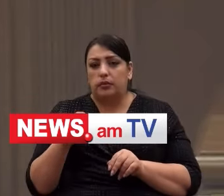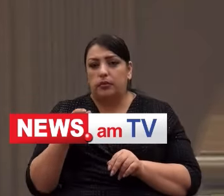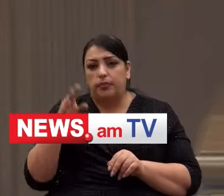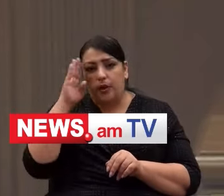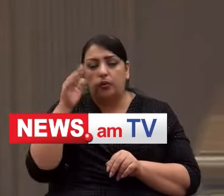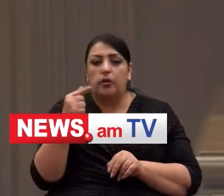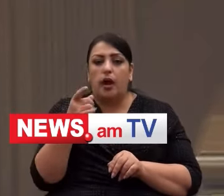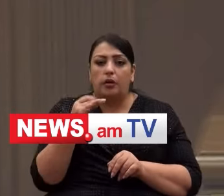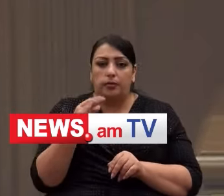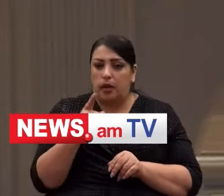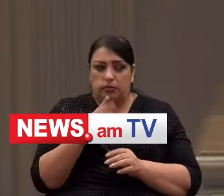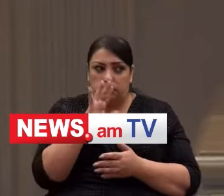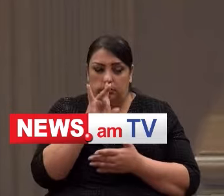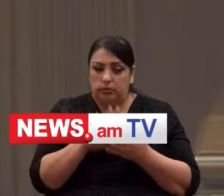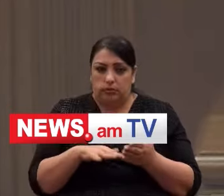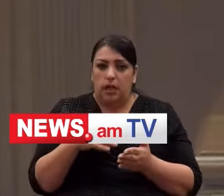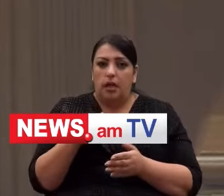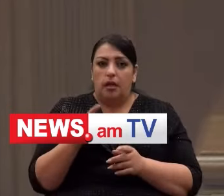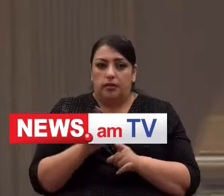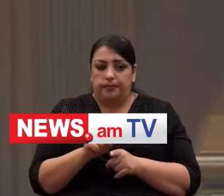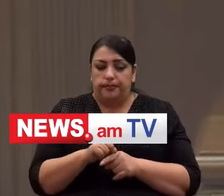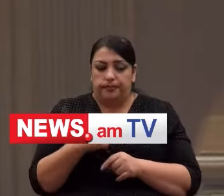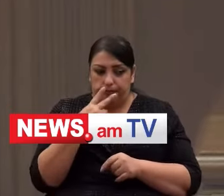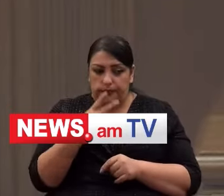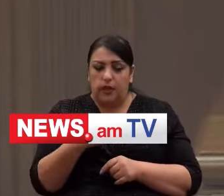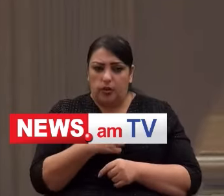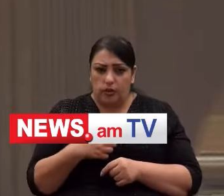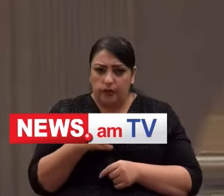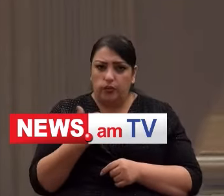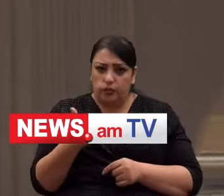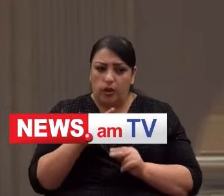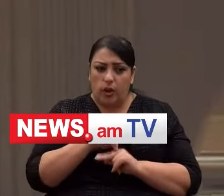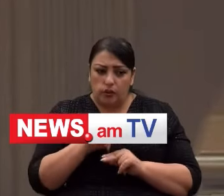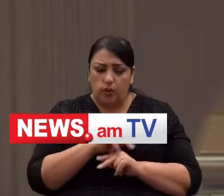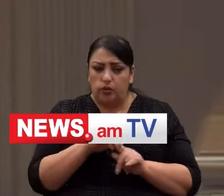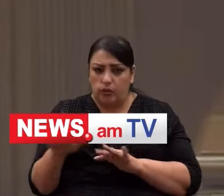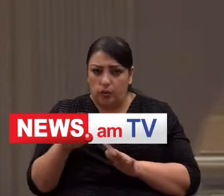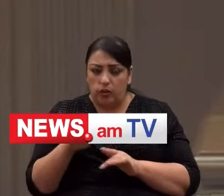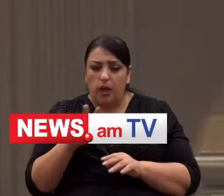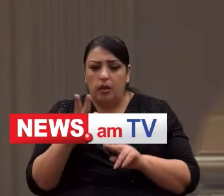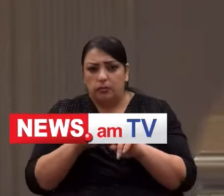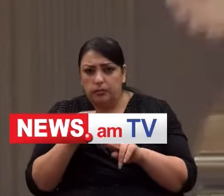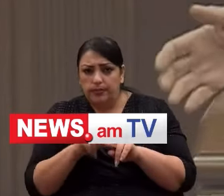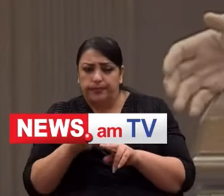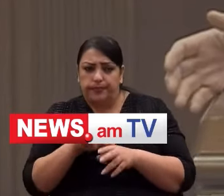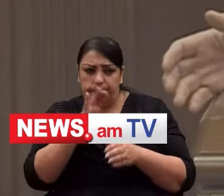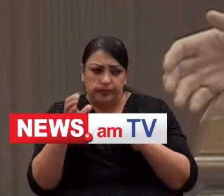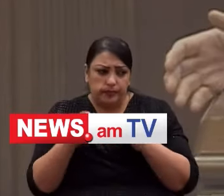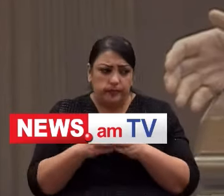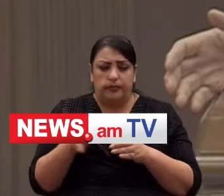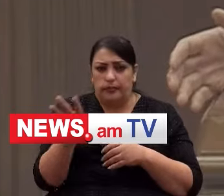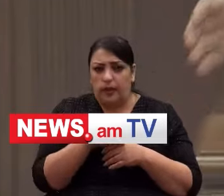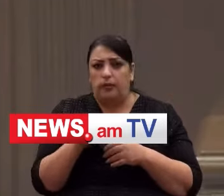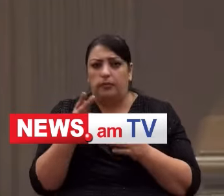հազար անգամ կներեք, նույնիսկ եմ ասում, շատ կարևորում ենք ձեր աշխատանքը, ձեր գործունեությունը, ընդհանրապես իրավապահ մարմինների, ես ընդհանուր առմամբ